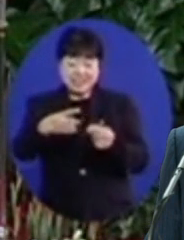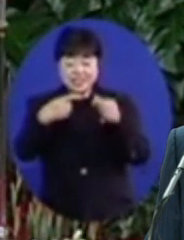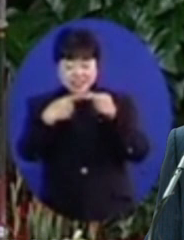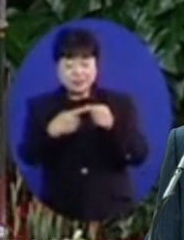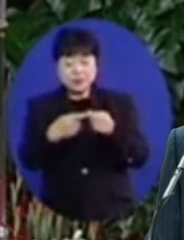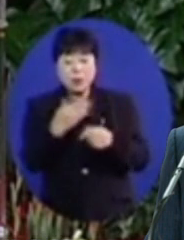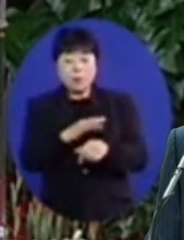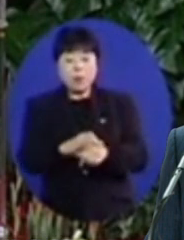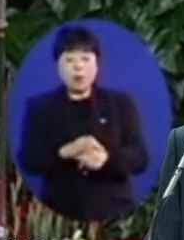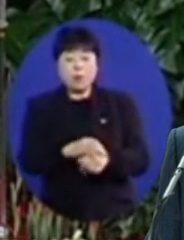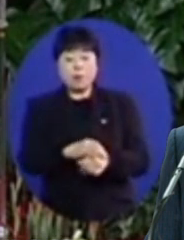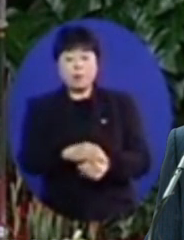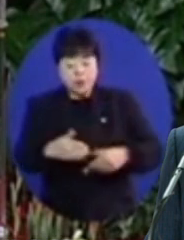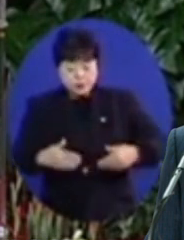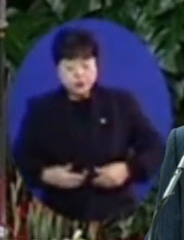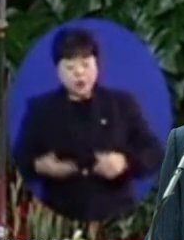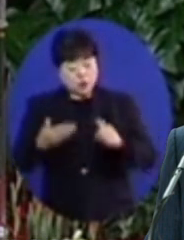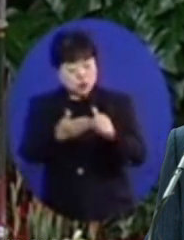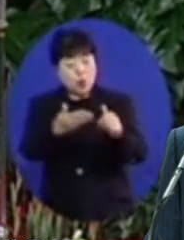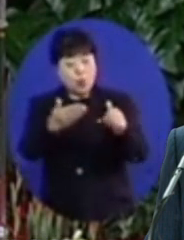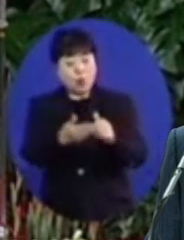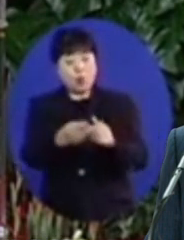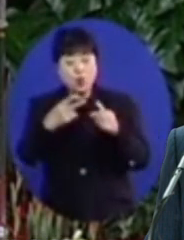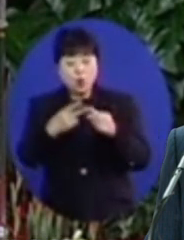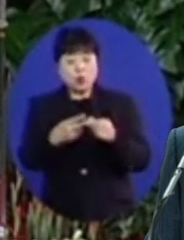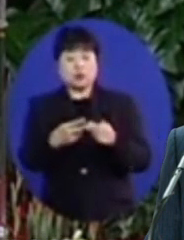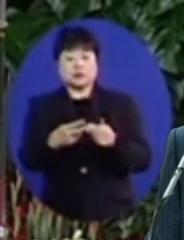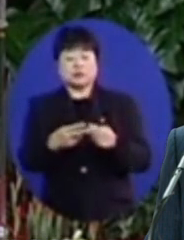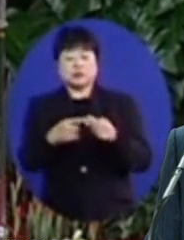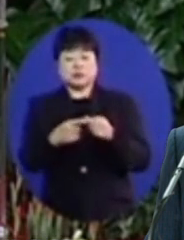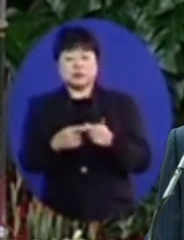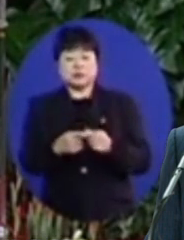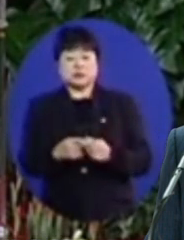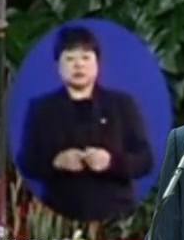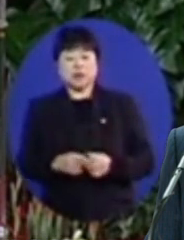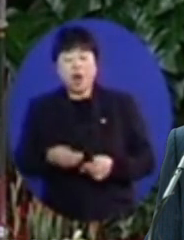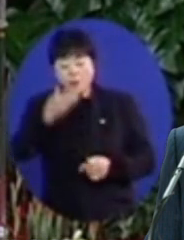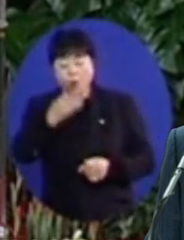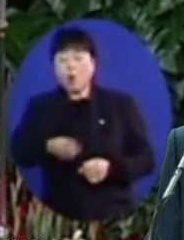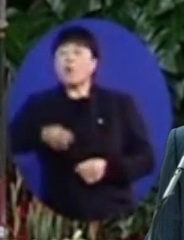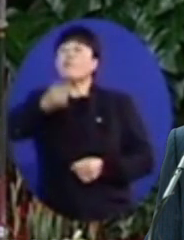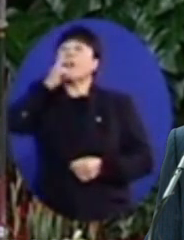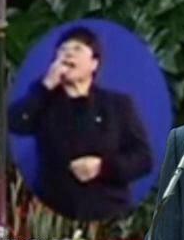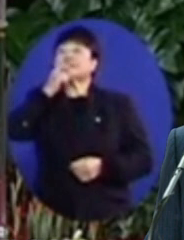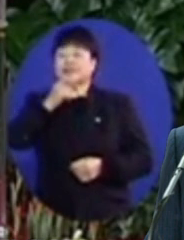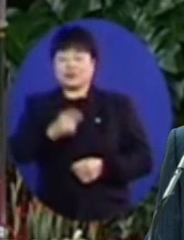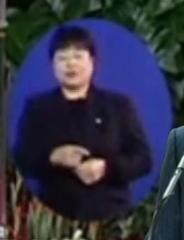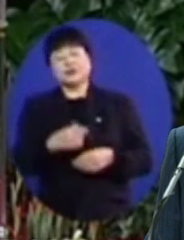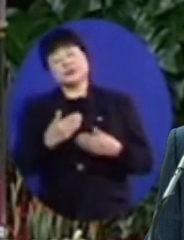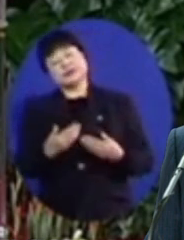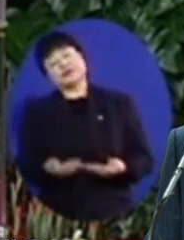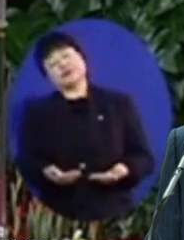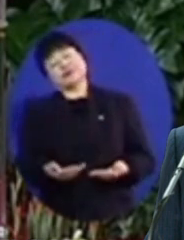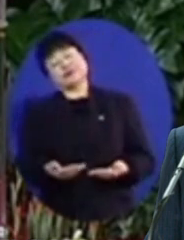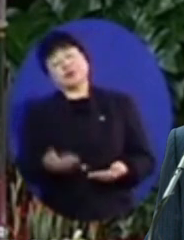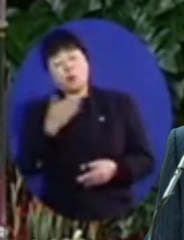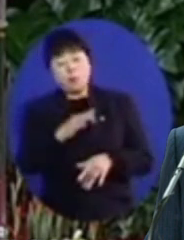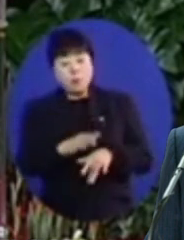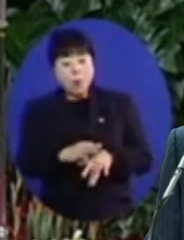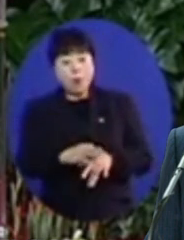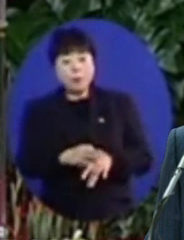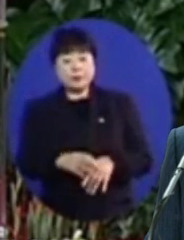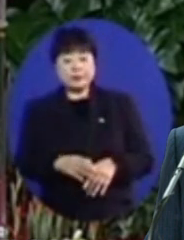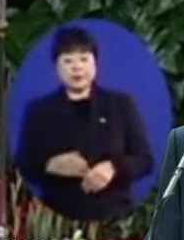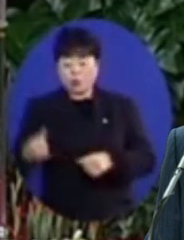첫째 육체적인 필요를 채워주라는 것입니다 하나님의 첫 번째 치료 방법은 먹고 마시고 휴식을 취함으로써 육신의